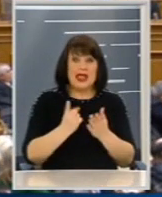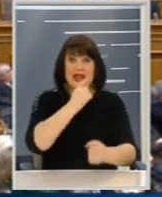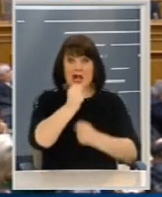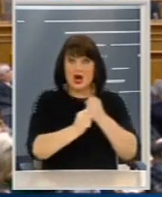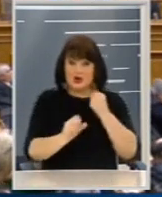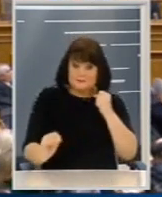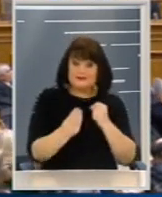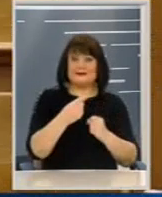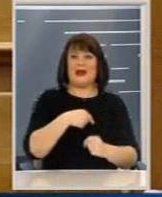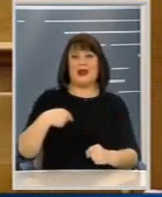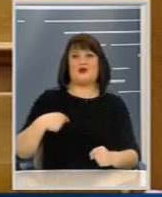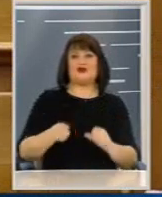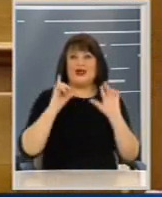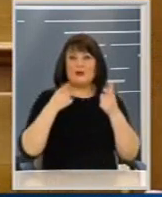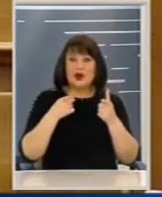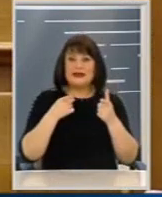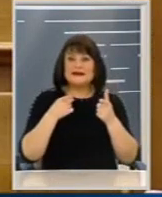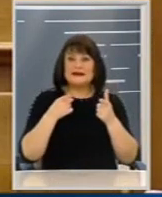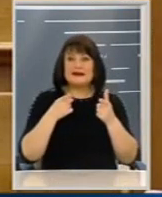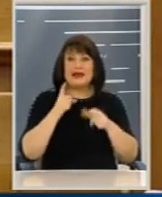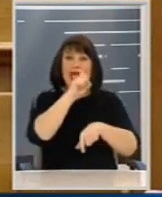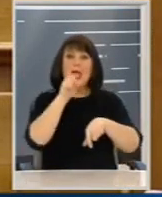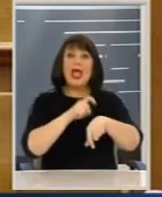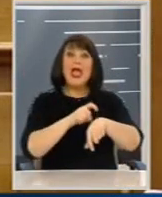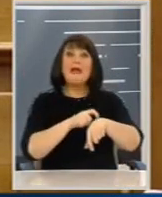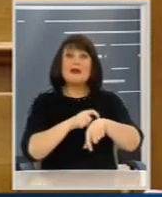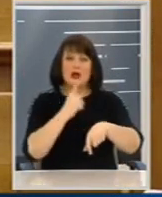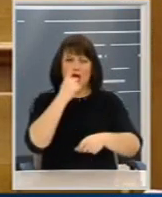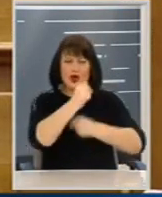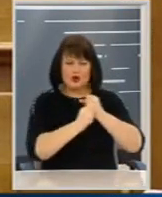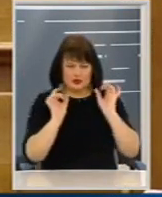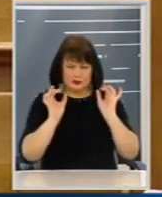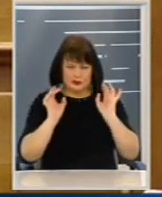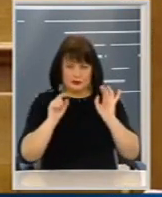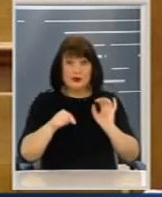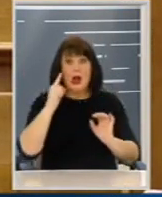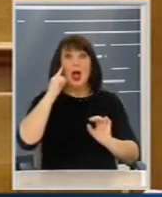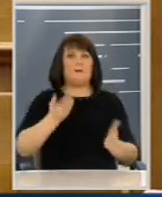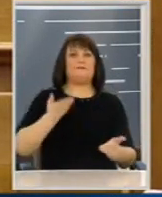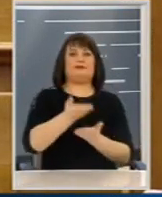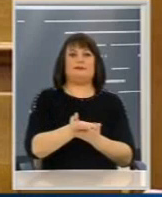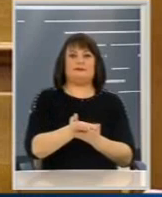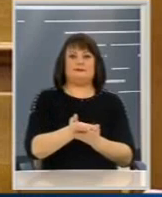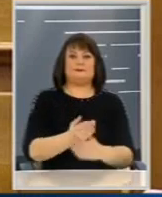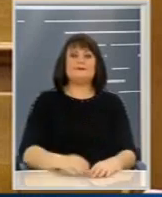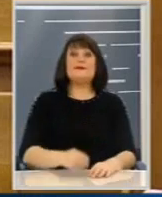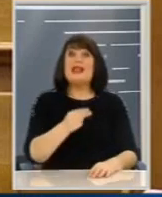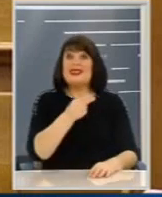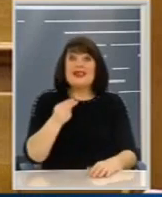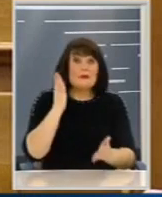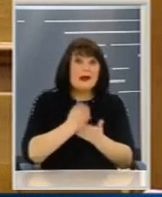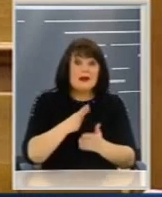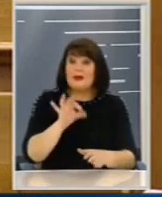του στην αρχηγία της Νέας Δημοκρατίας να καταθέσει επίκαιρη ερώτηση, όσο και από το θέμα που